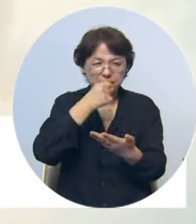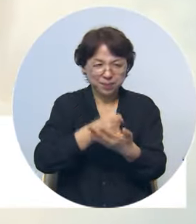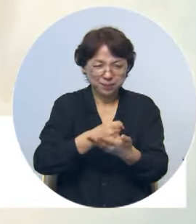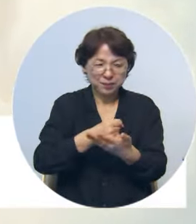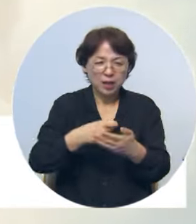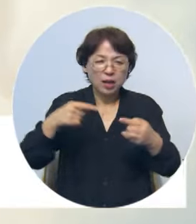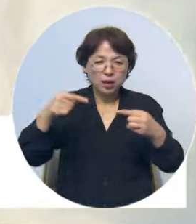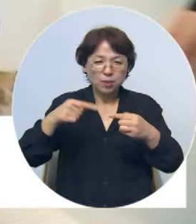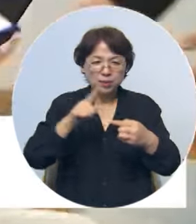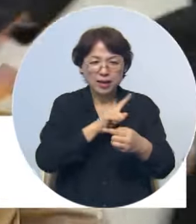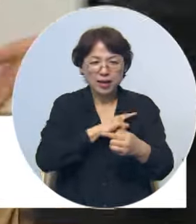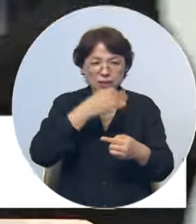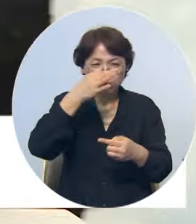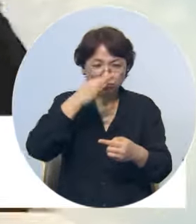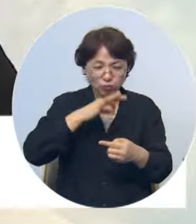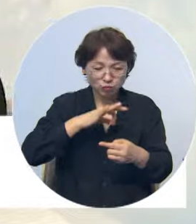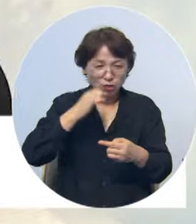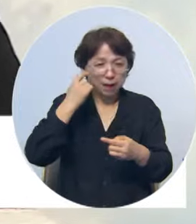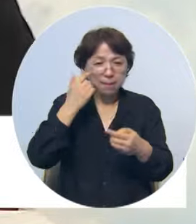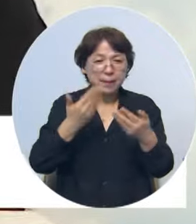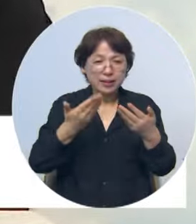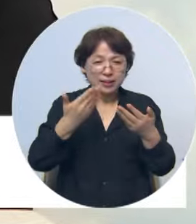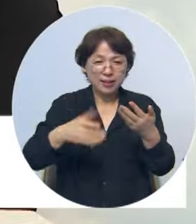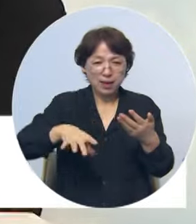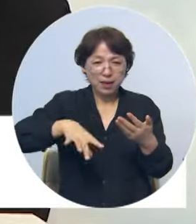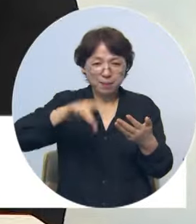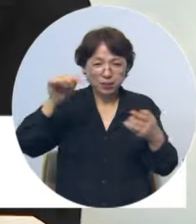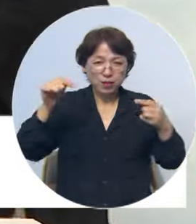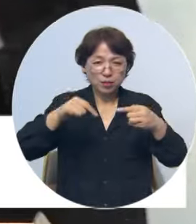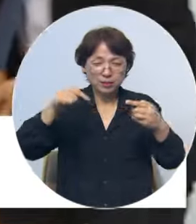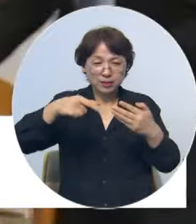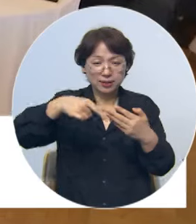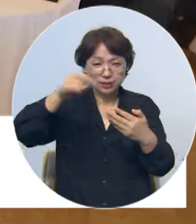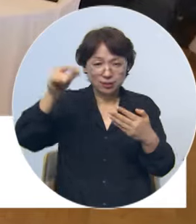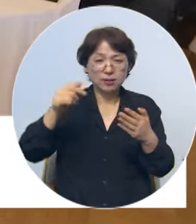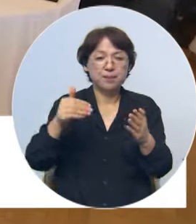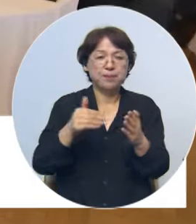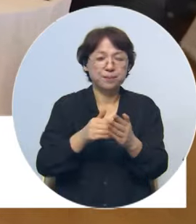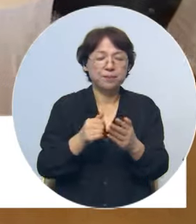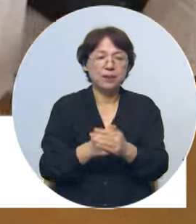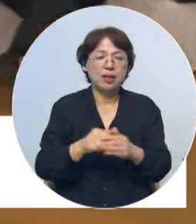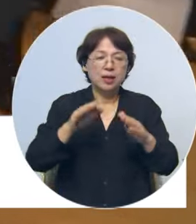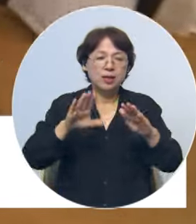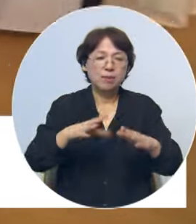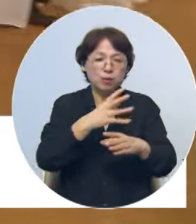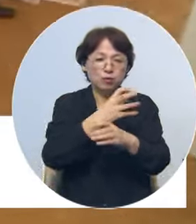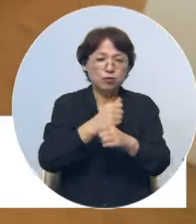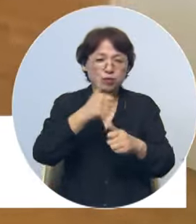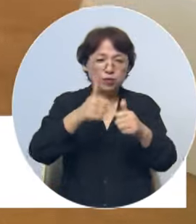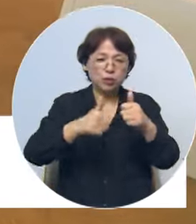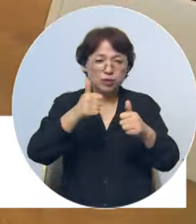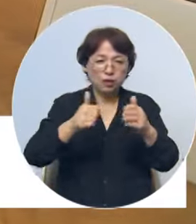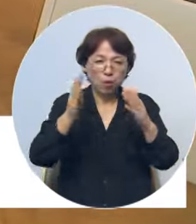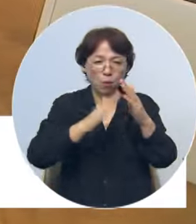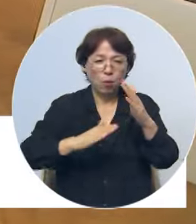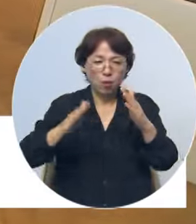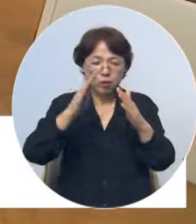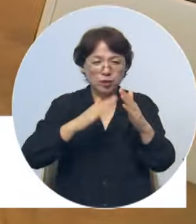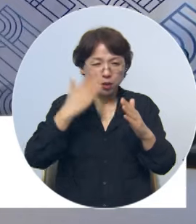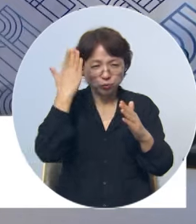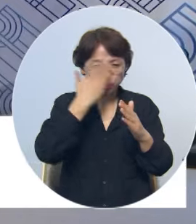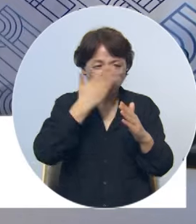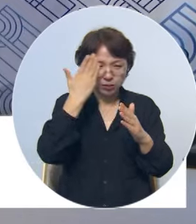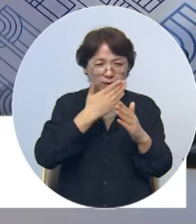best to start the negotiation as a preferential bidder. The competition was fair and transparent. So actually